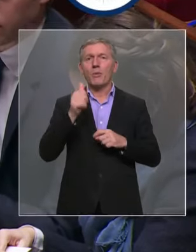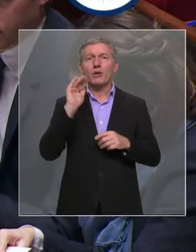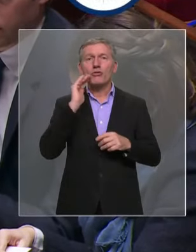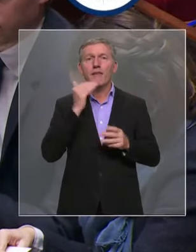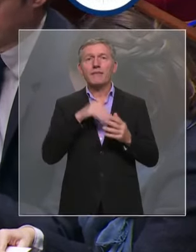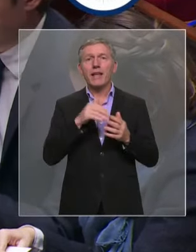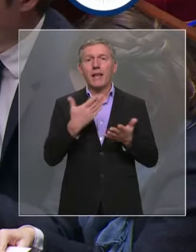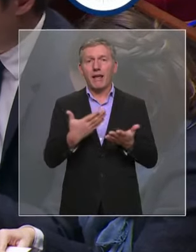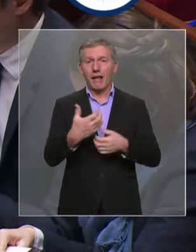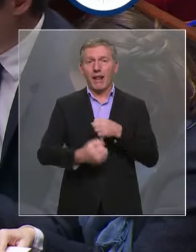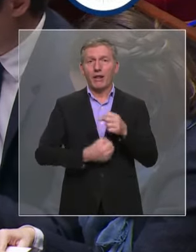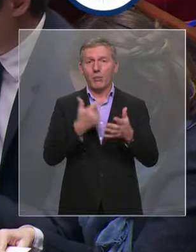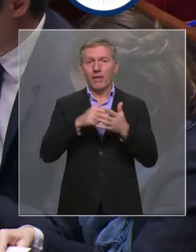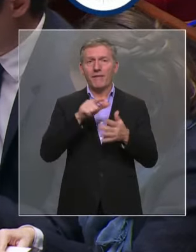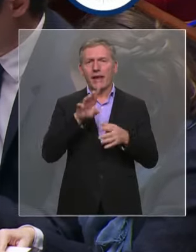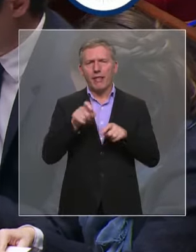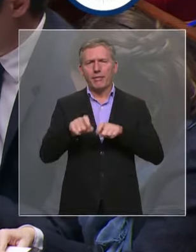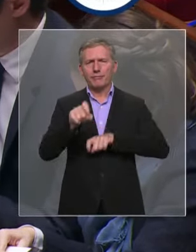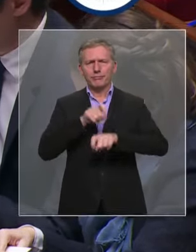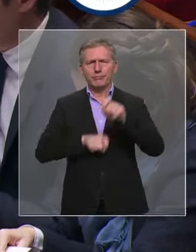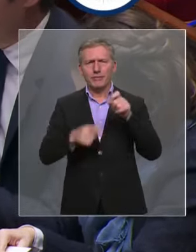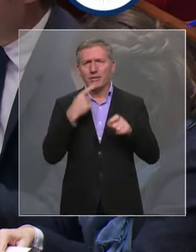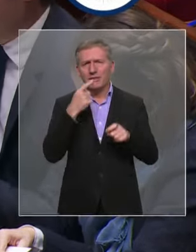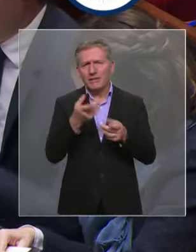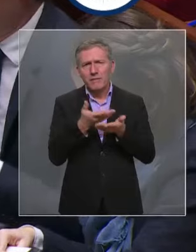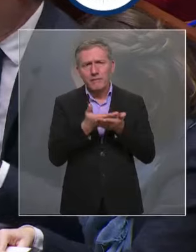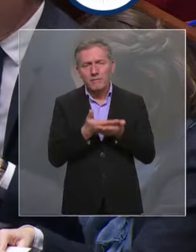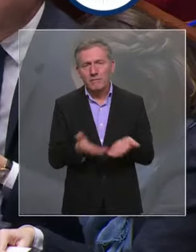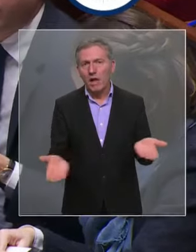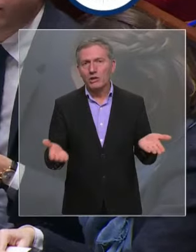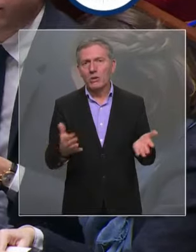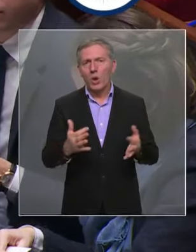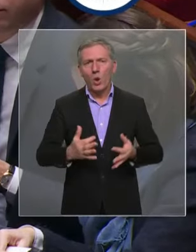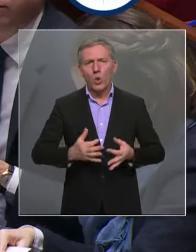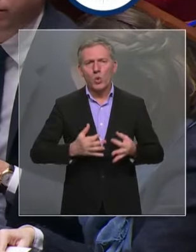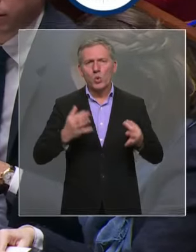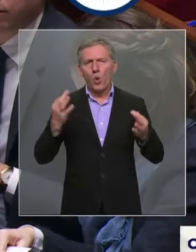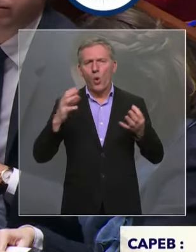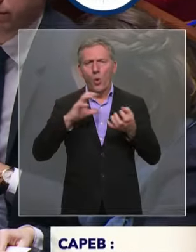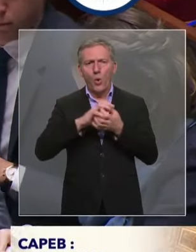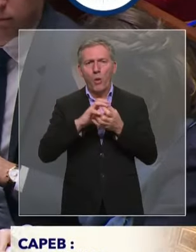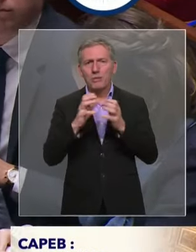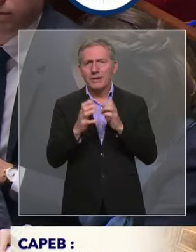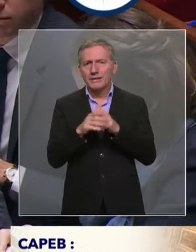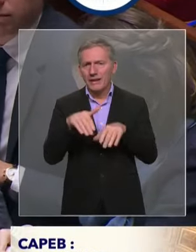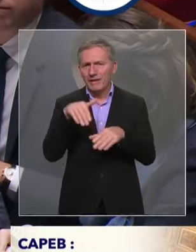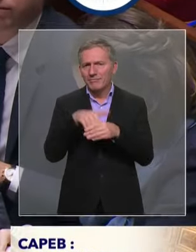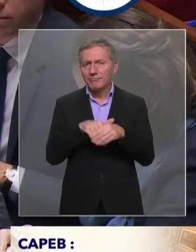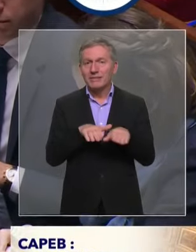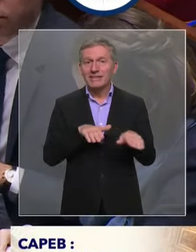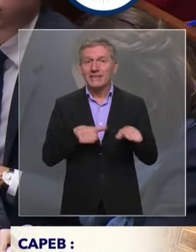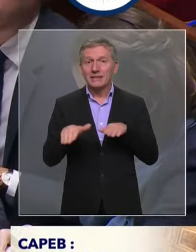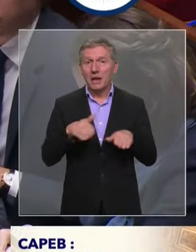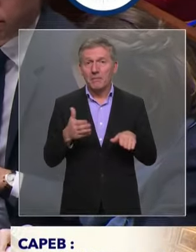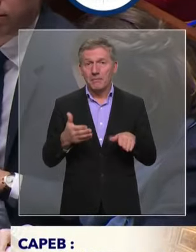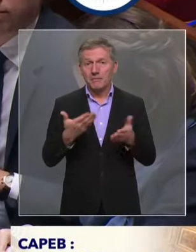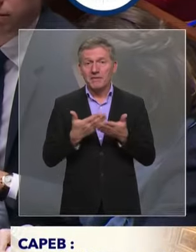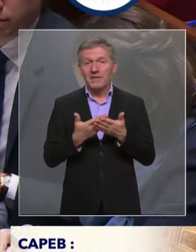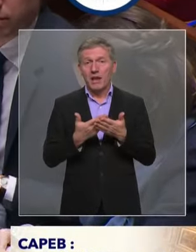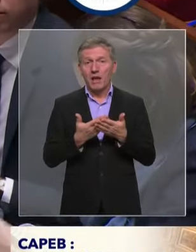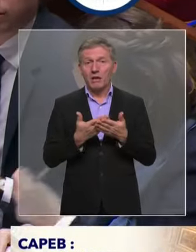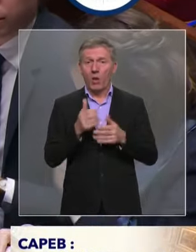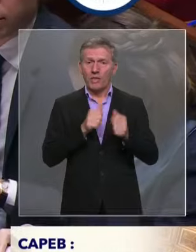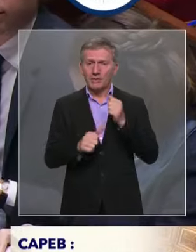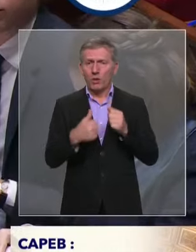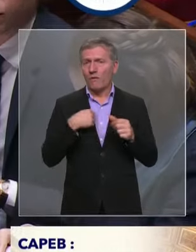de cette année. Je vous le dis avec humilité, nous avons trop complexifié le dispositif et dans ces conditions,